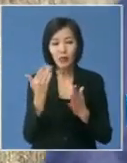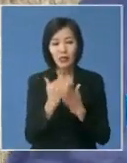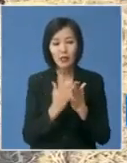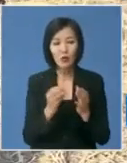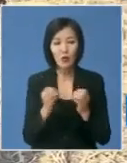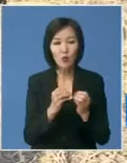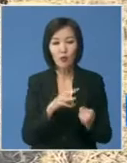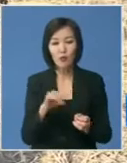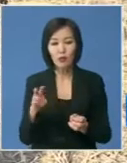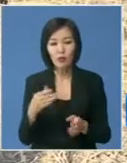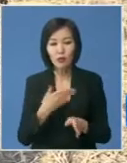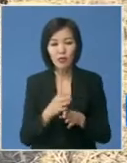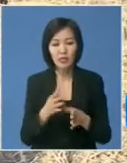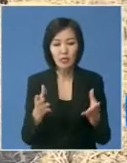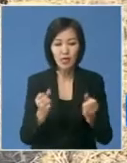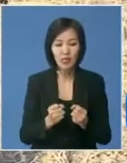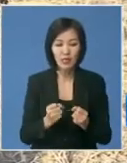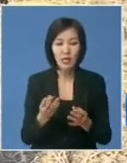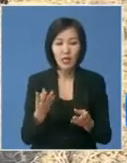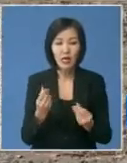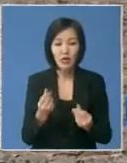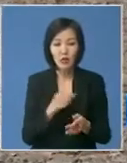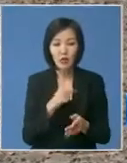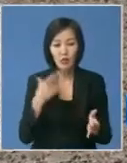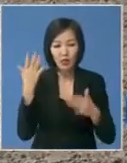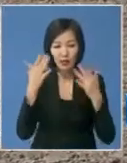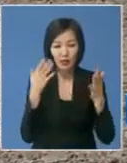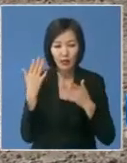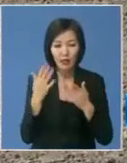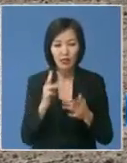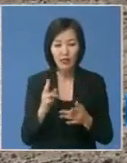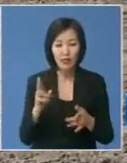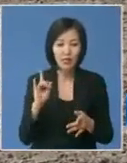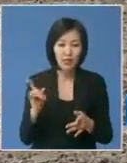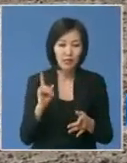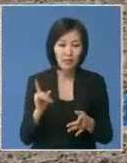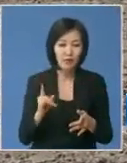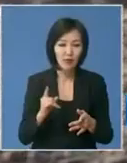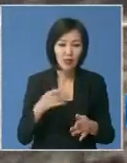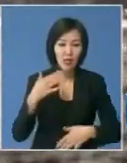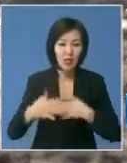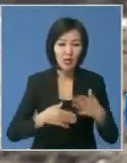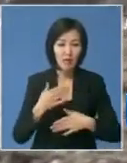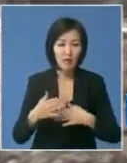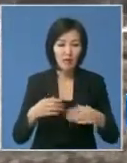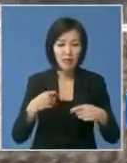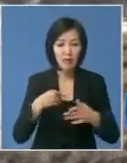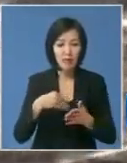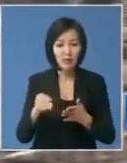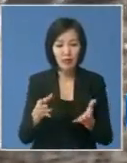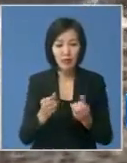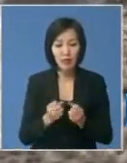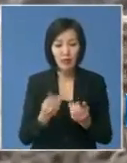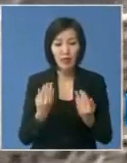10 миллион теңге несие алды. Қаржыны өз армандап жүрген жержыртқыш К-700 тракторы мен егін оратын комбайн сатып алуға жұмсаған. Қазір